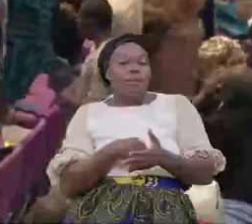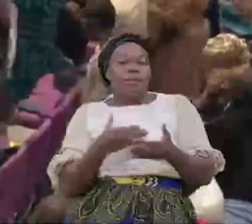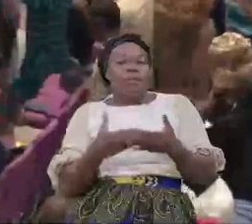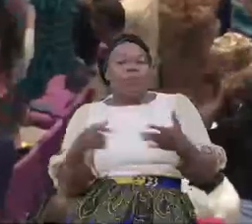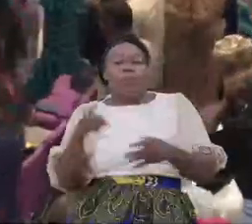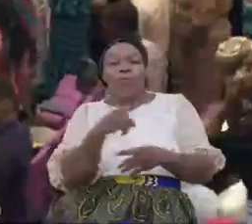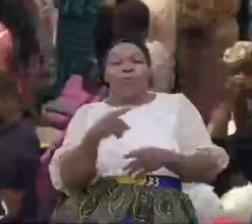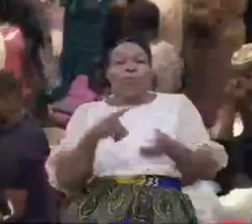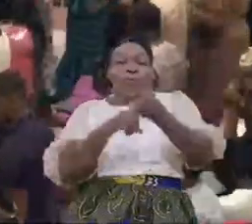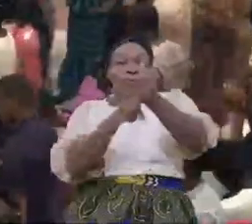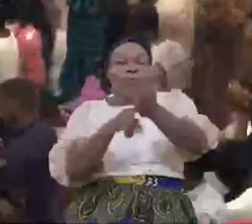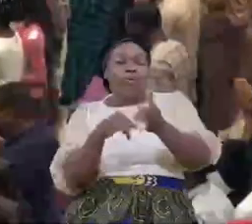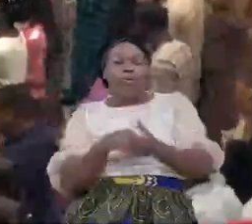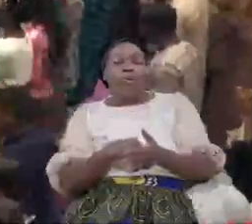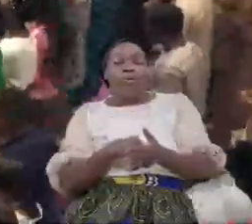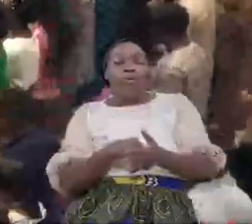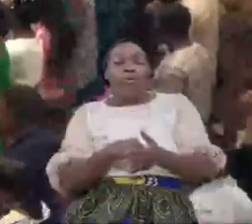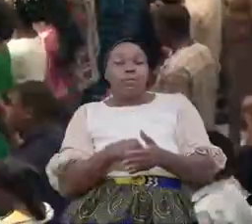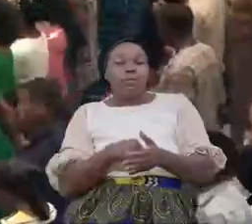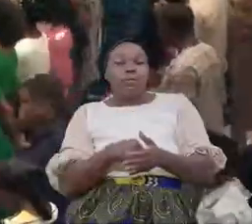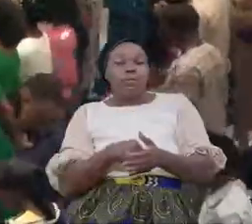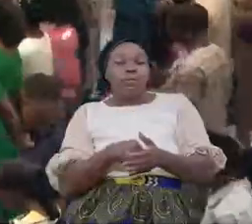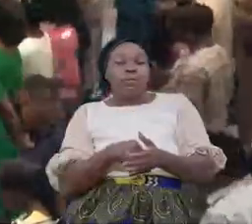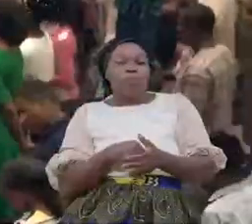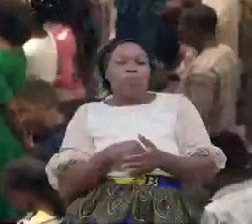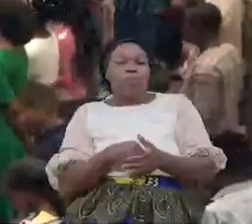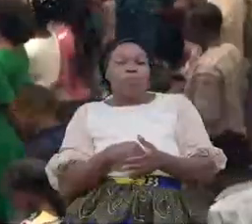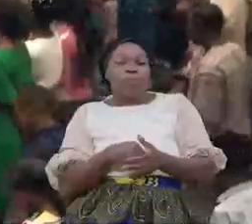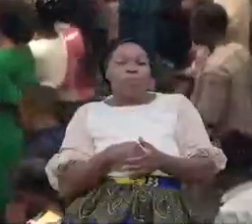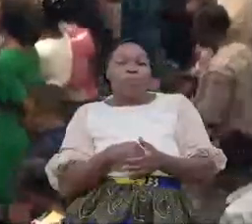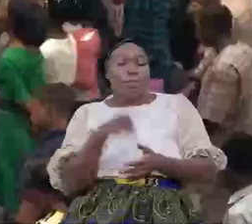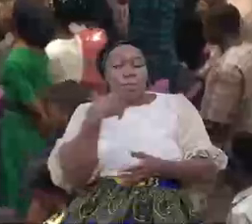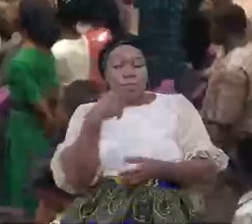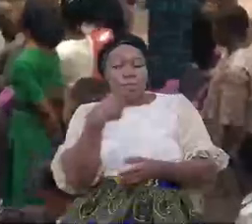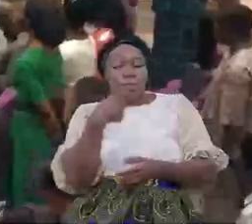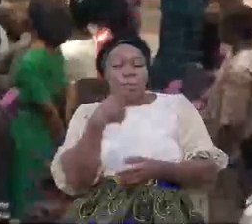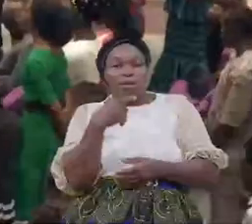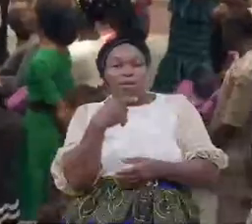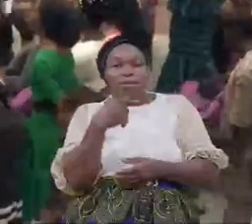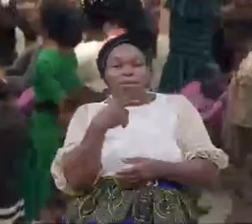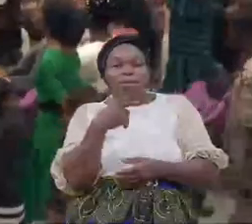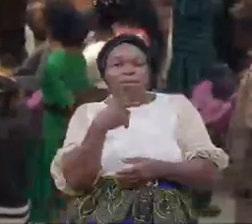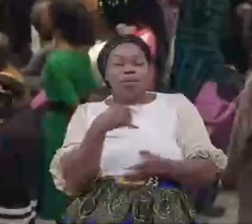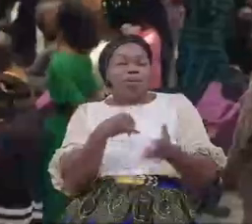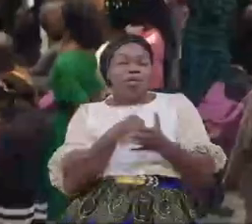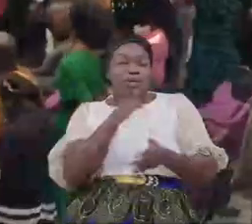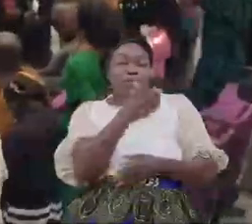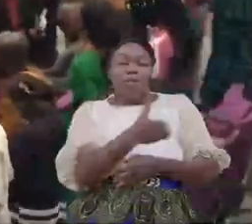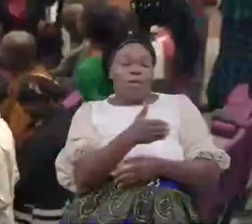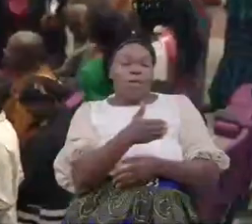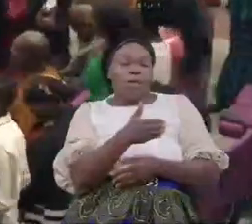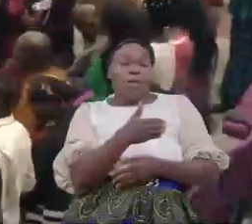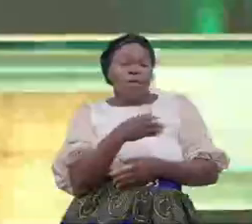avant de le toucher. C'est là. Je ne peux jamais mentir. C'est là. La promesse ne peut